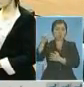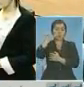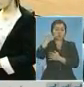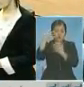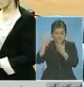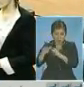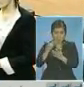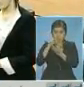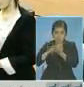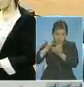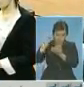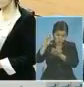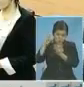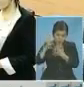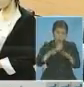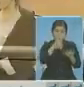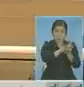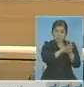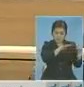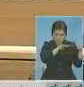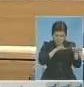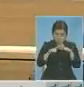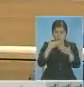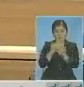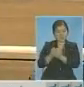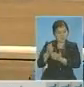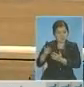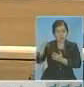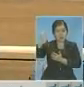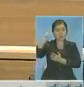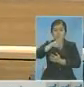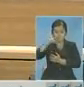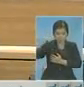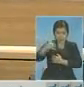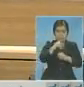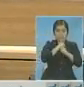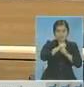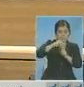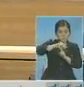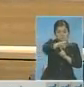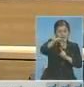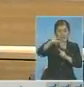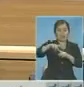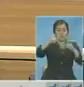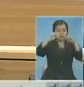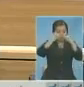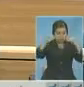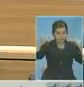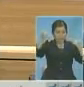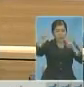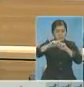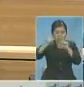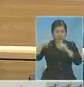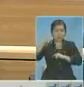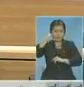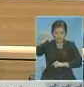แล้วแล้วก็โรงเรียนก็มีความพร้อมที่จะจ่ายค่าธรรมเนียมในการติดตั้งแต่ขณะนี้กสทยังไม่ไปดำเนินการติดตั้งให้ทั้งนั้น